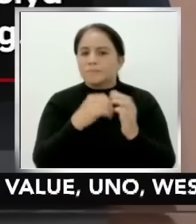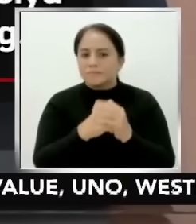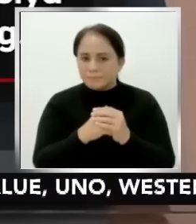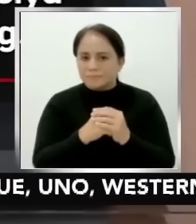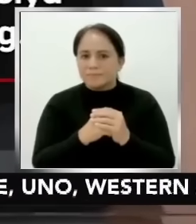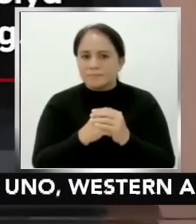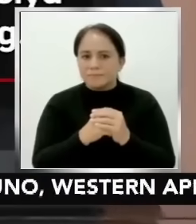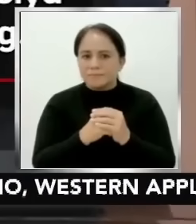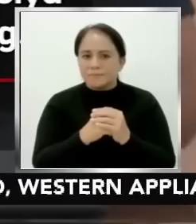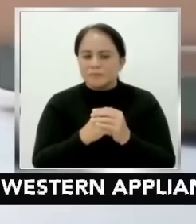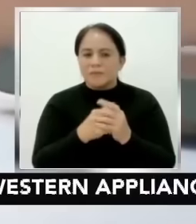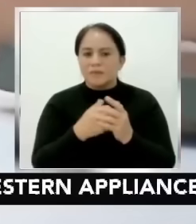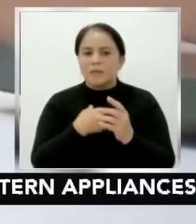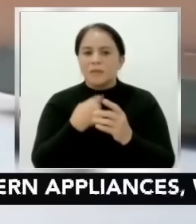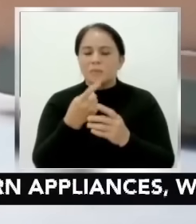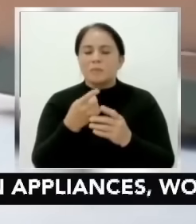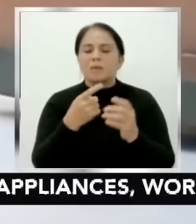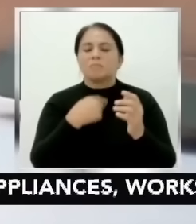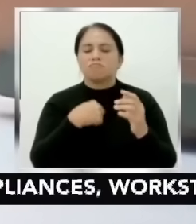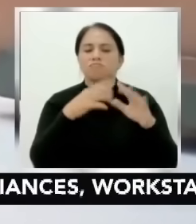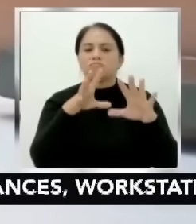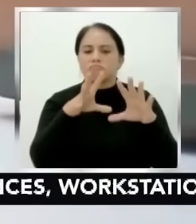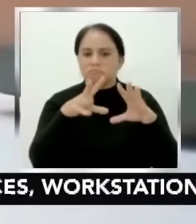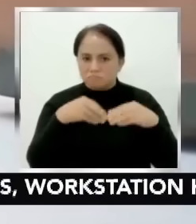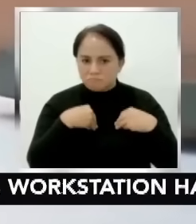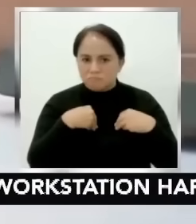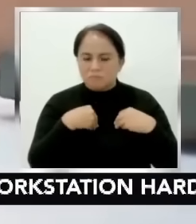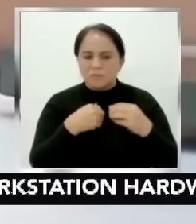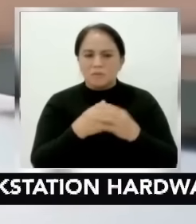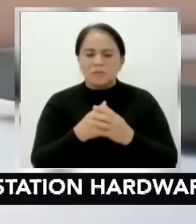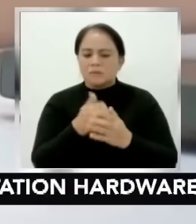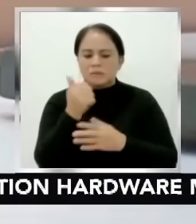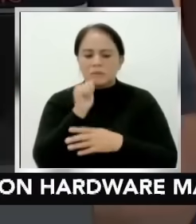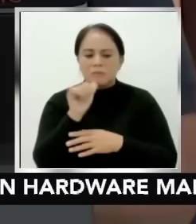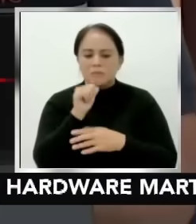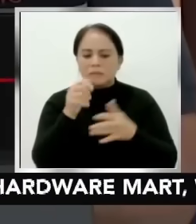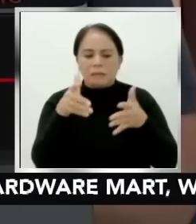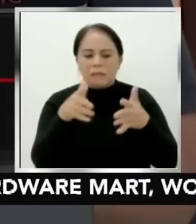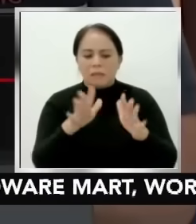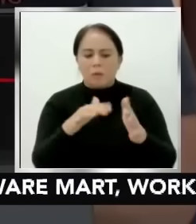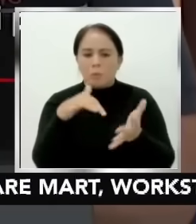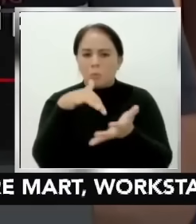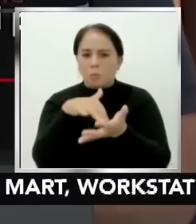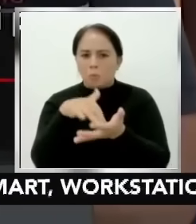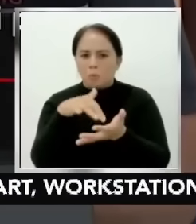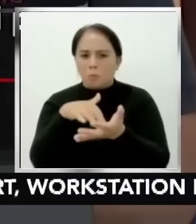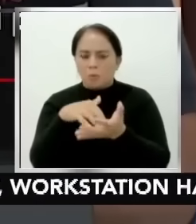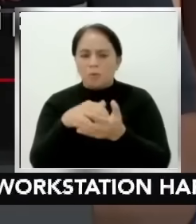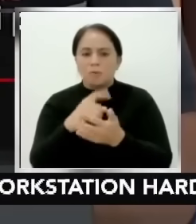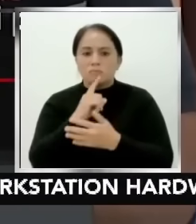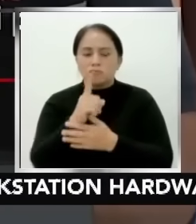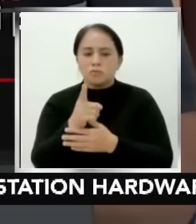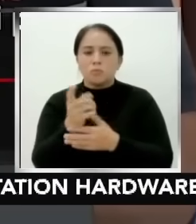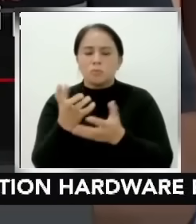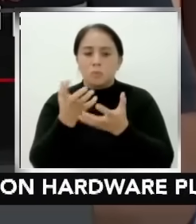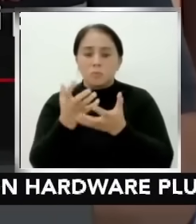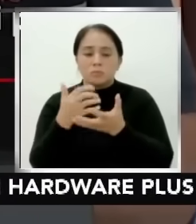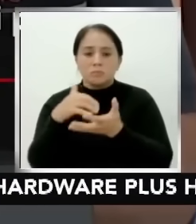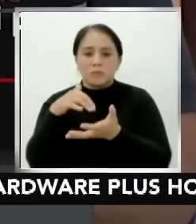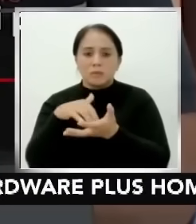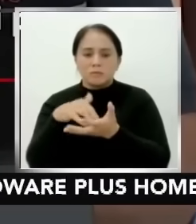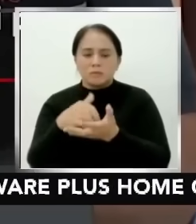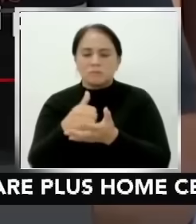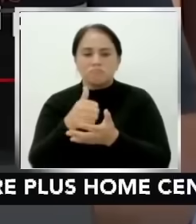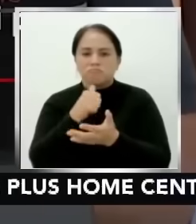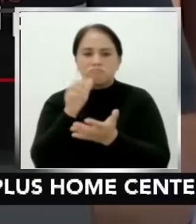umukawa ko yung sugot kay hindi rin daw sila pinapayagang mag-aral. Litong makasamin dya huya may nag-eskwila dito